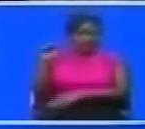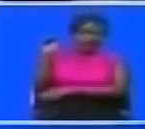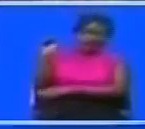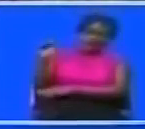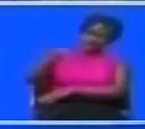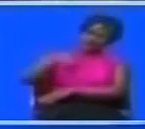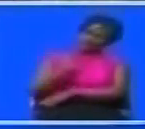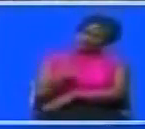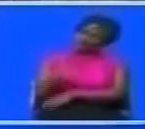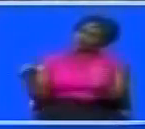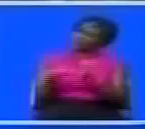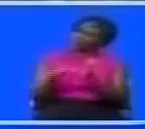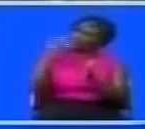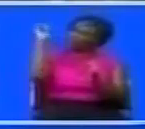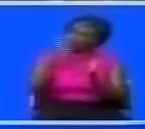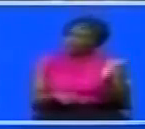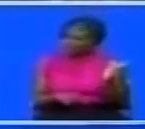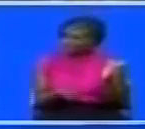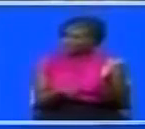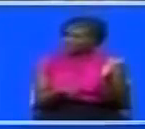Tukaulizana kwa nini inaendelea hapa.